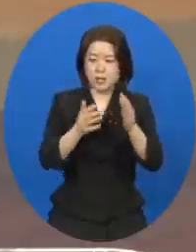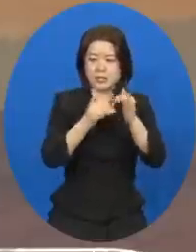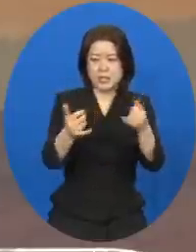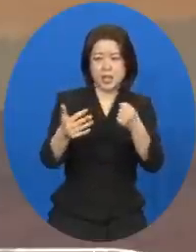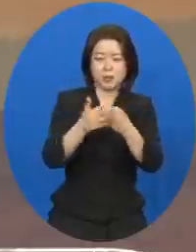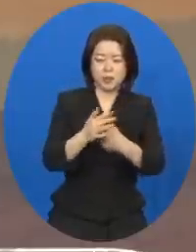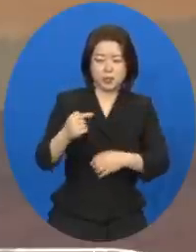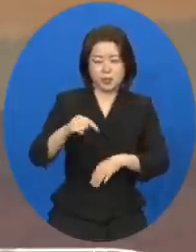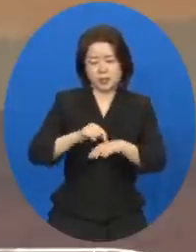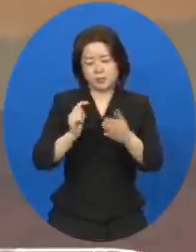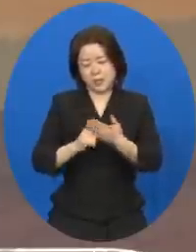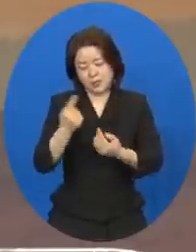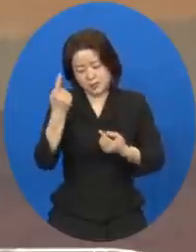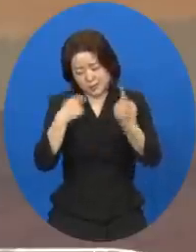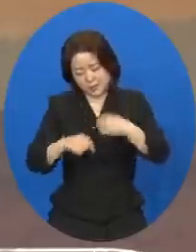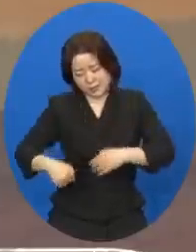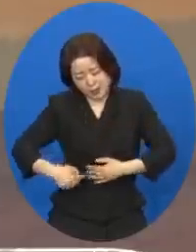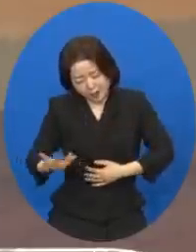너무 속상했던 사람,